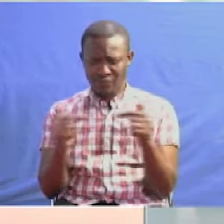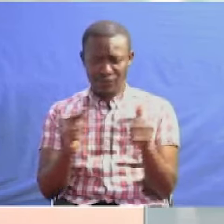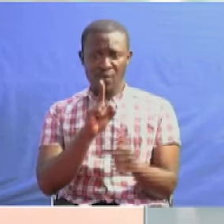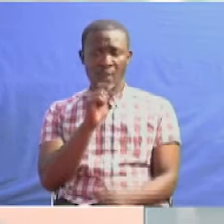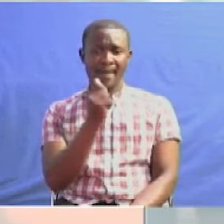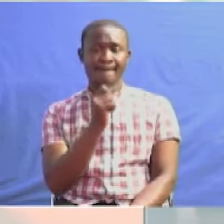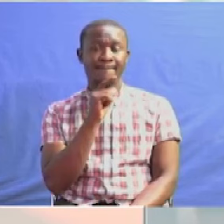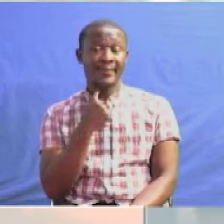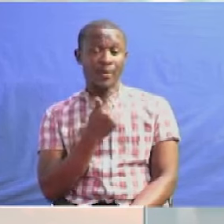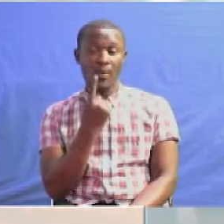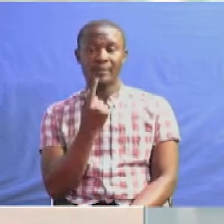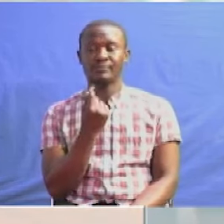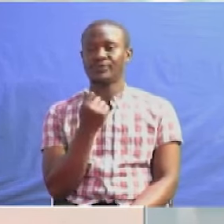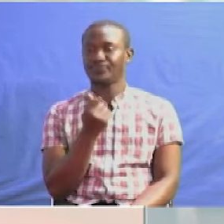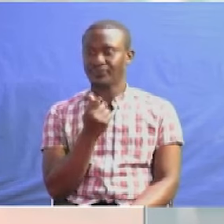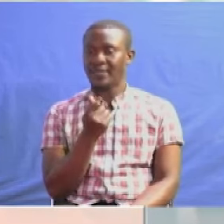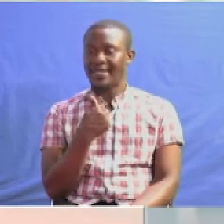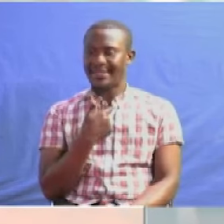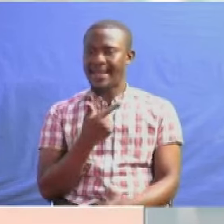man one vote one shilling